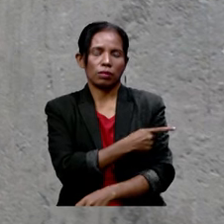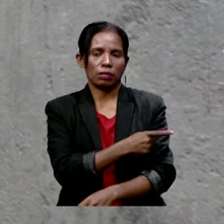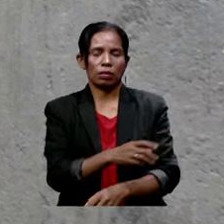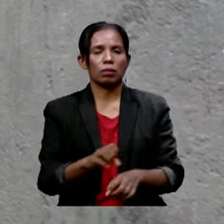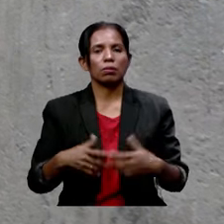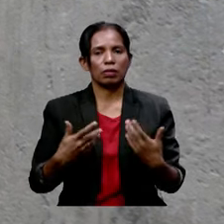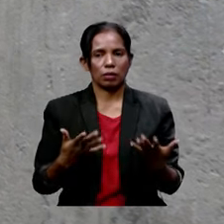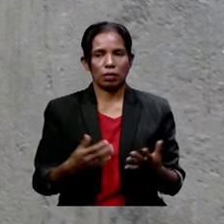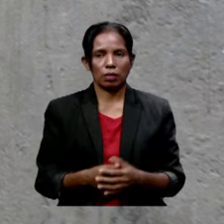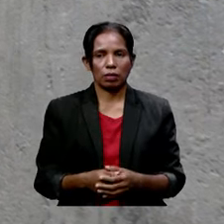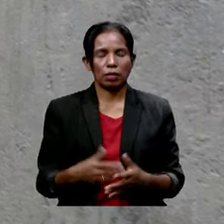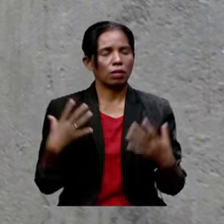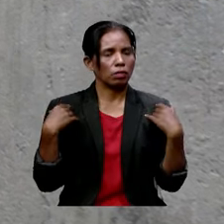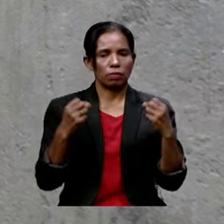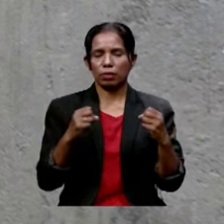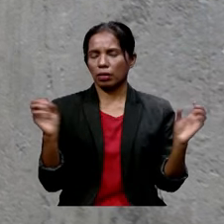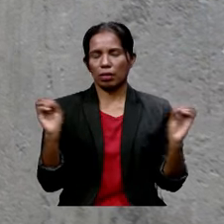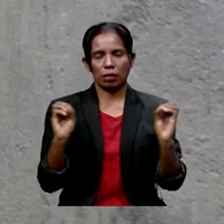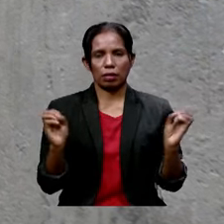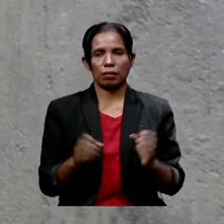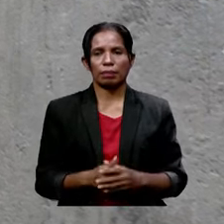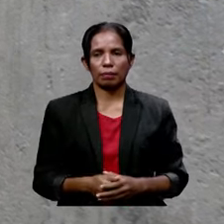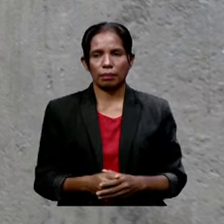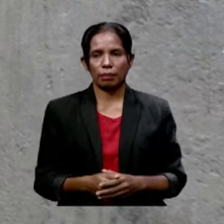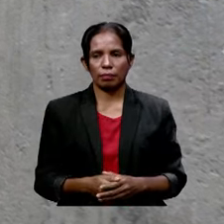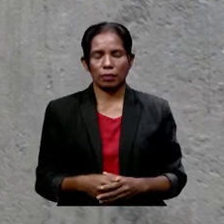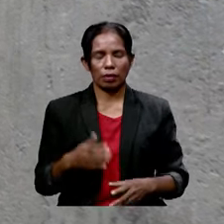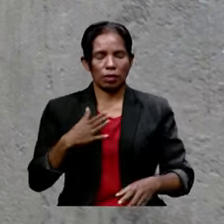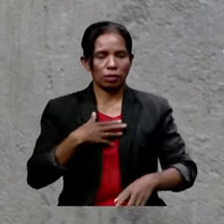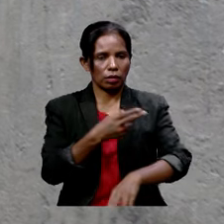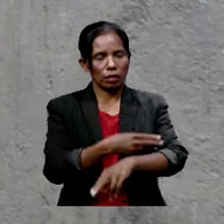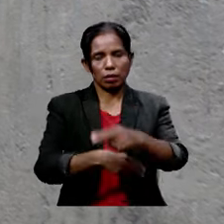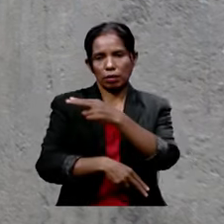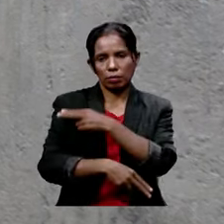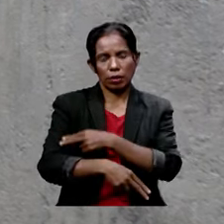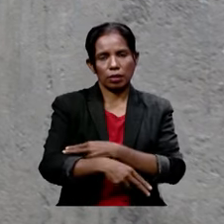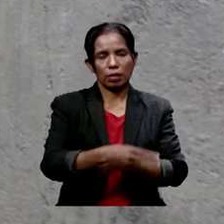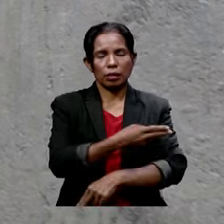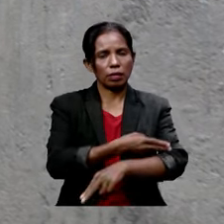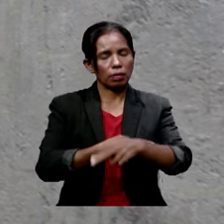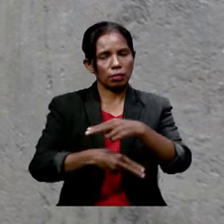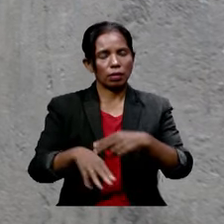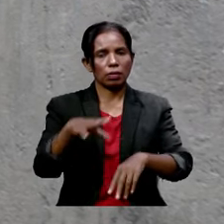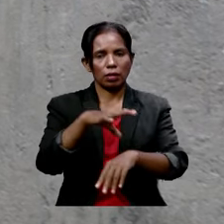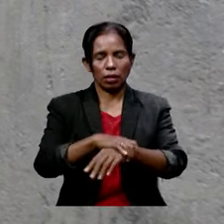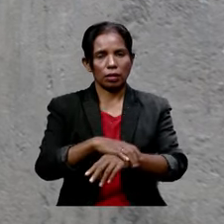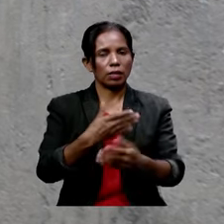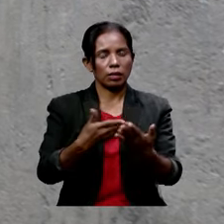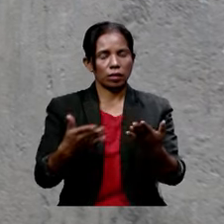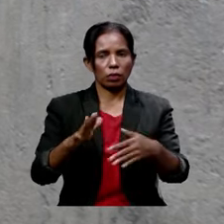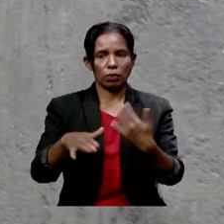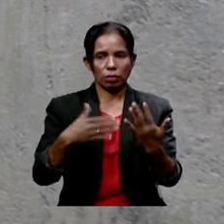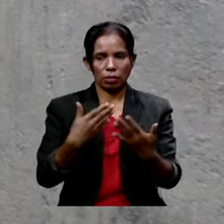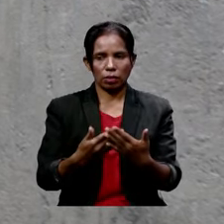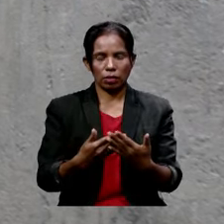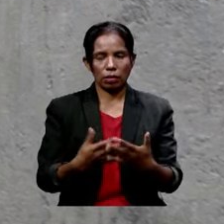nusa. Nau force ini biaya tambah tu paku dah. Ia unilima karuk, bau unilima losi deh bau kair buat tu ne. Kau di paku